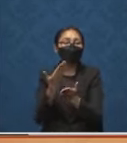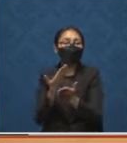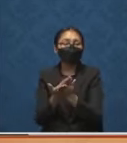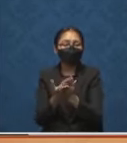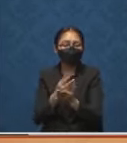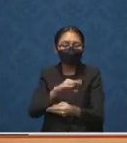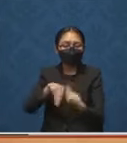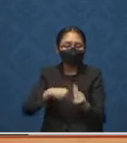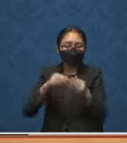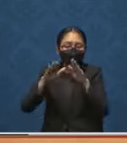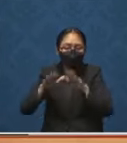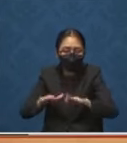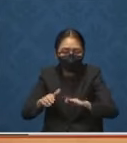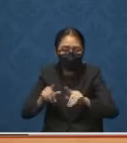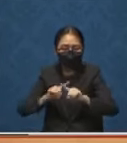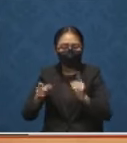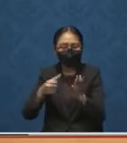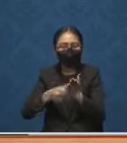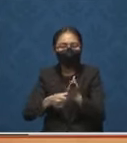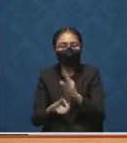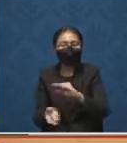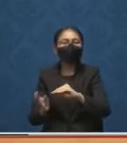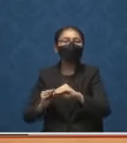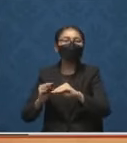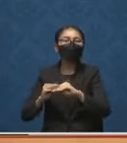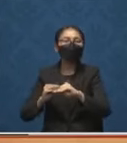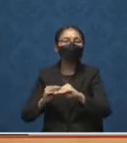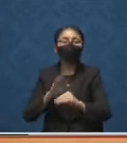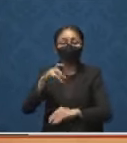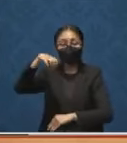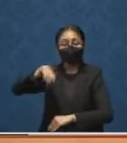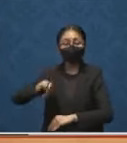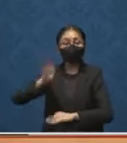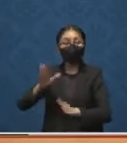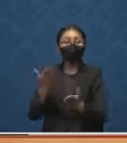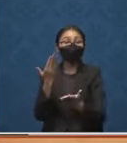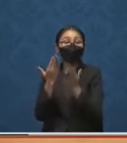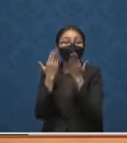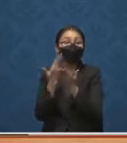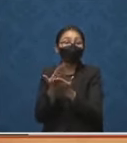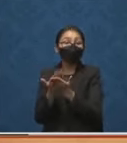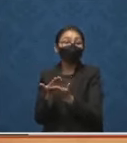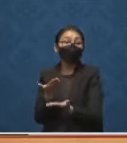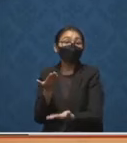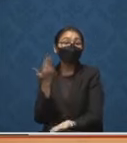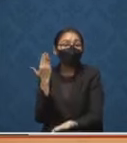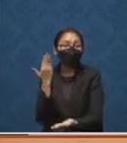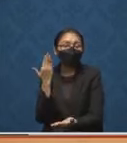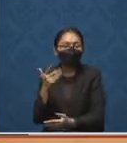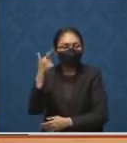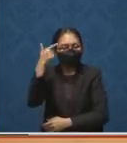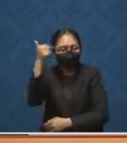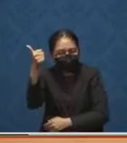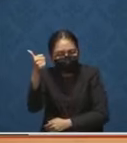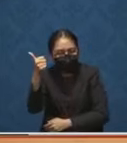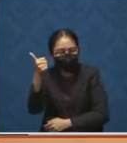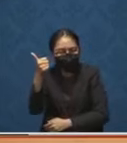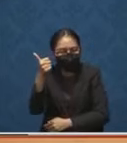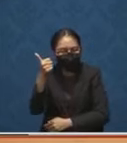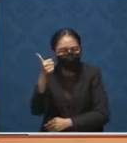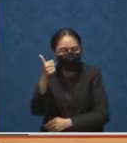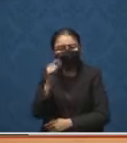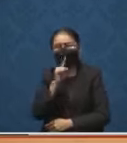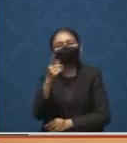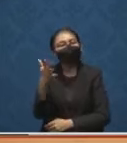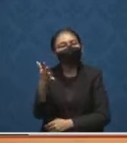แต่ว่าหนี้เพิ่มไม่หยุดถ้าความร่ำรวยของเจ้าสัวเหล่านี้เกิดขึ้นจากความสามารถจากความเก่งกาจก็จะไม่ว่าอะไรสัก